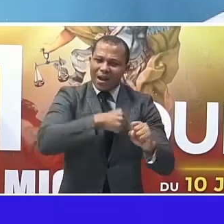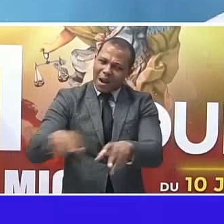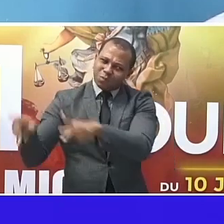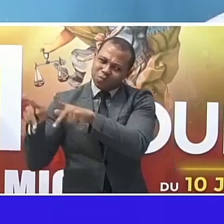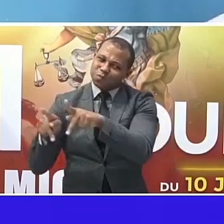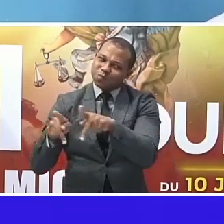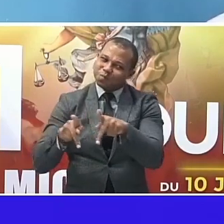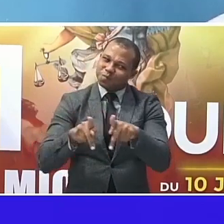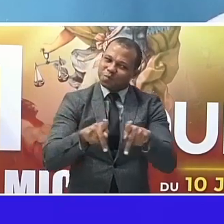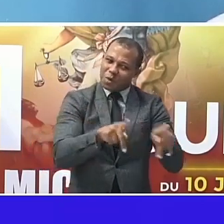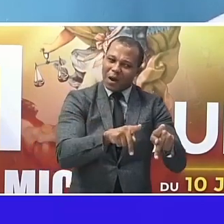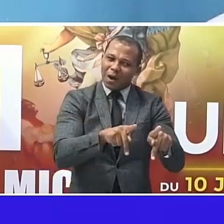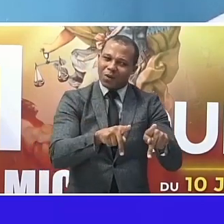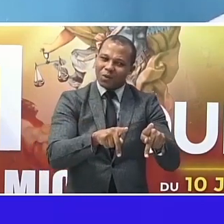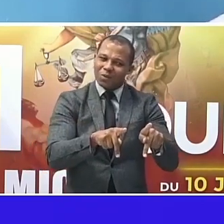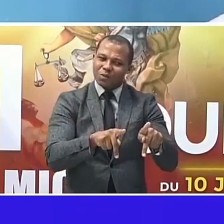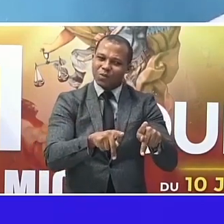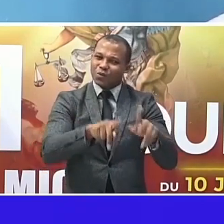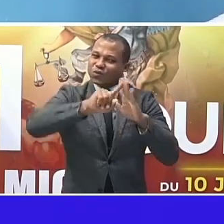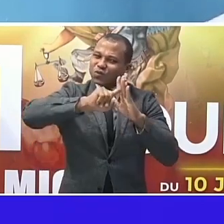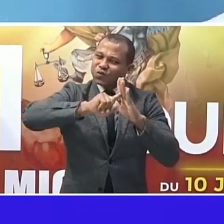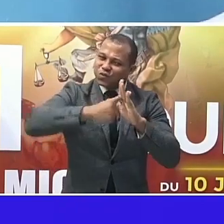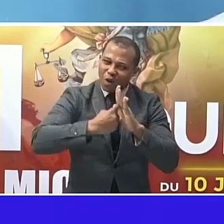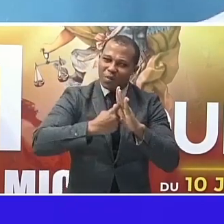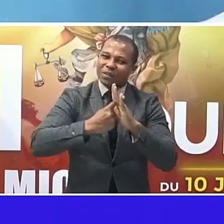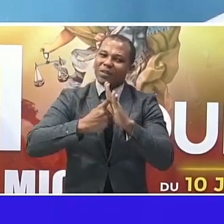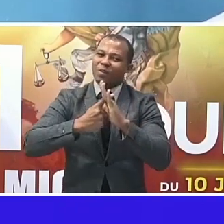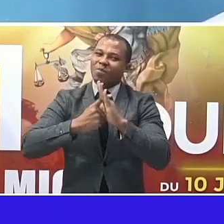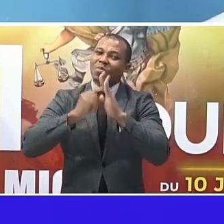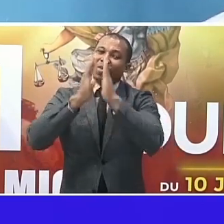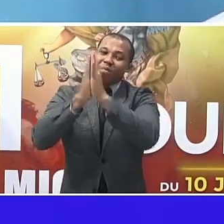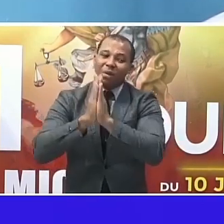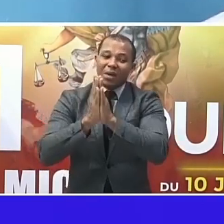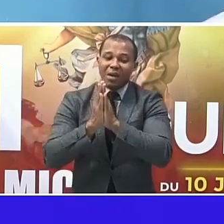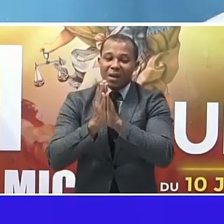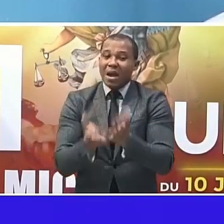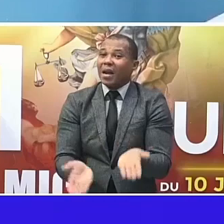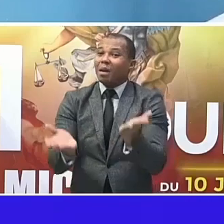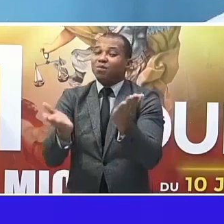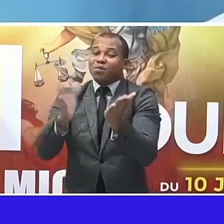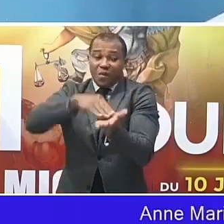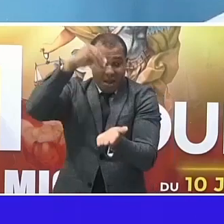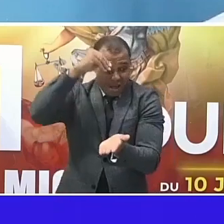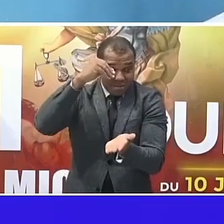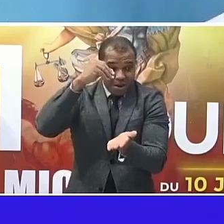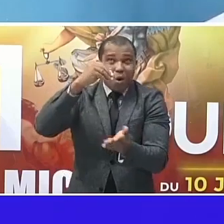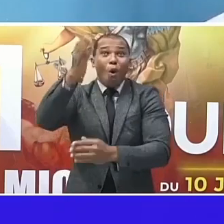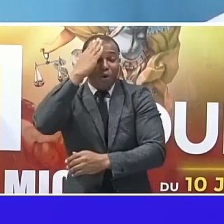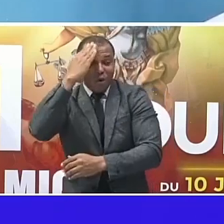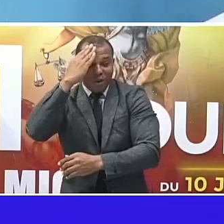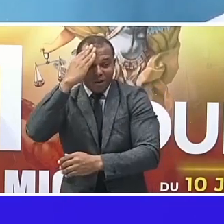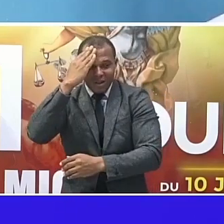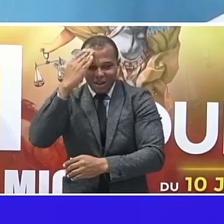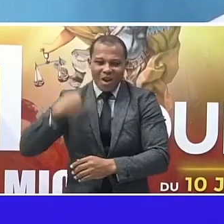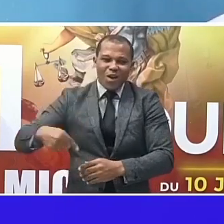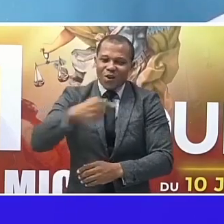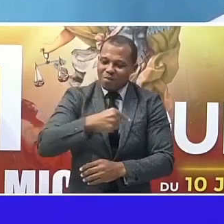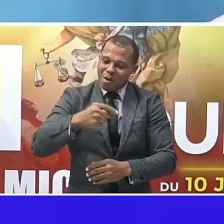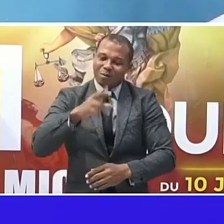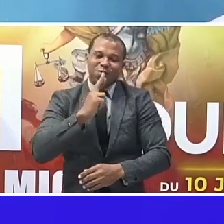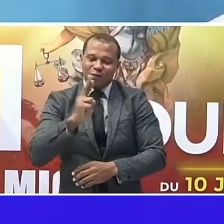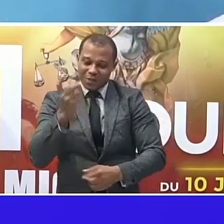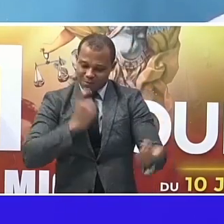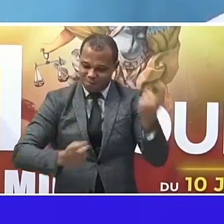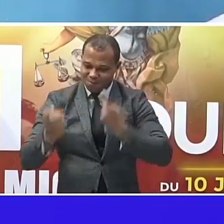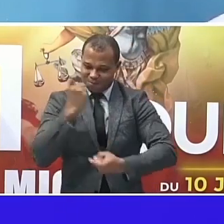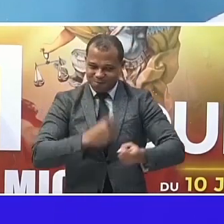nous pour nous rentrer dans célébration pendant que tout d'abord nous prenons connaître faiblesse nous yo, limite nous yo. Nous prenons prendre un petit